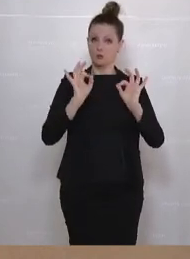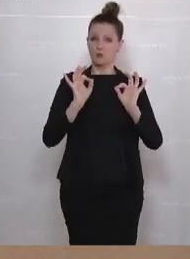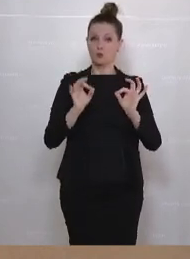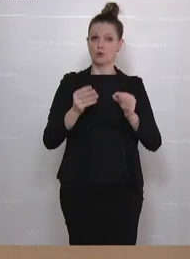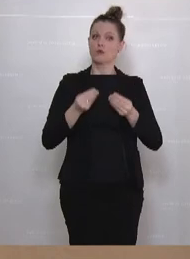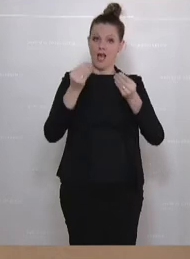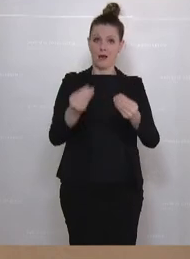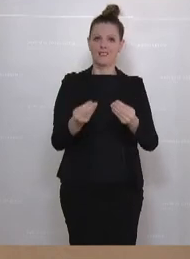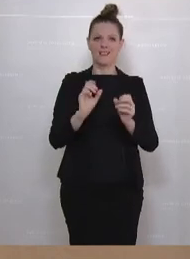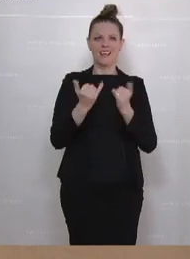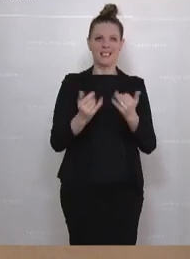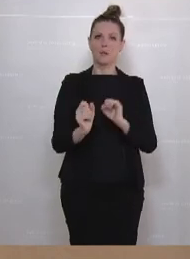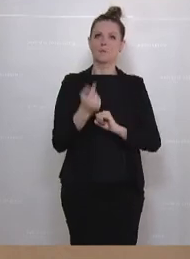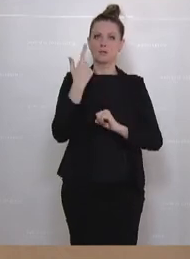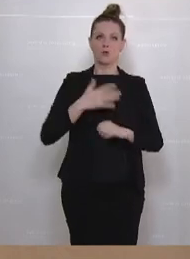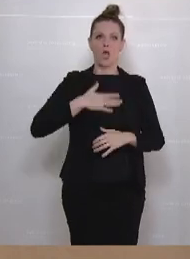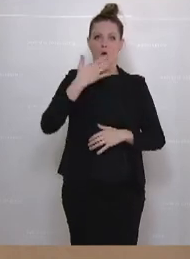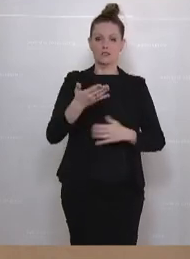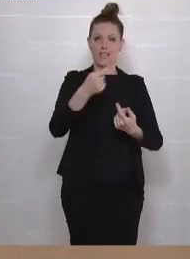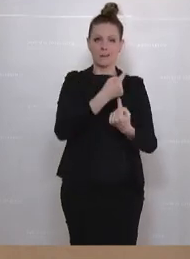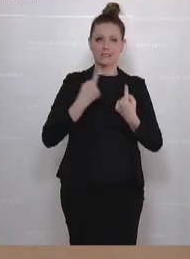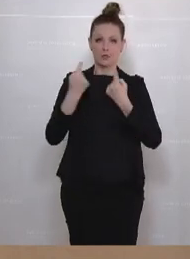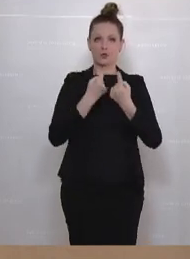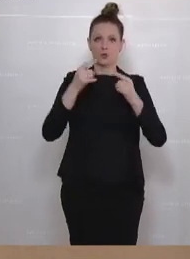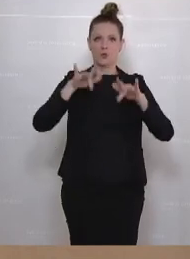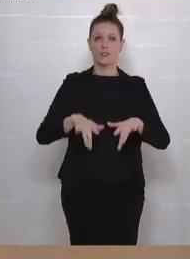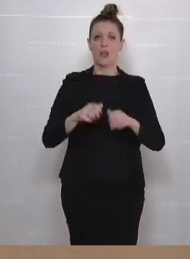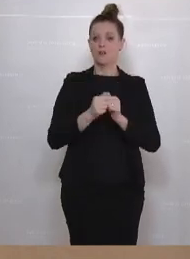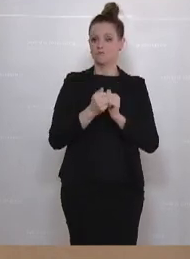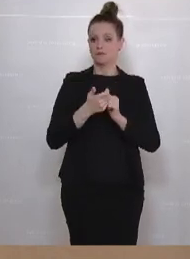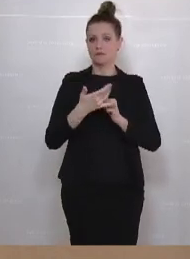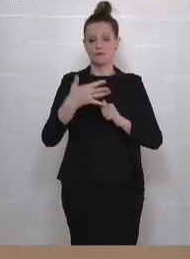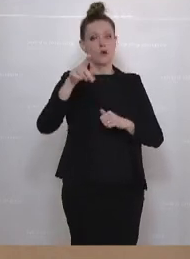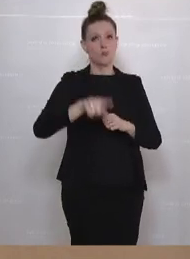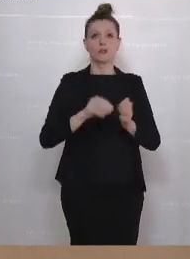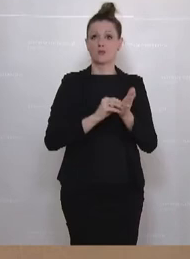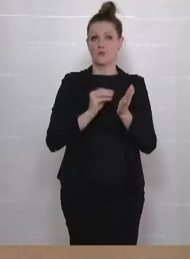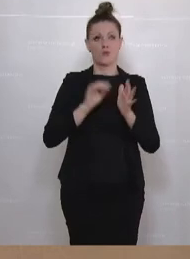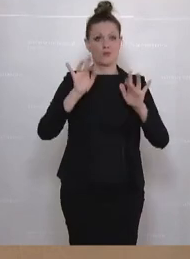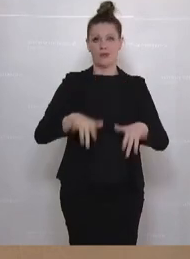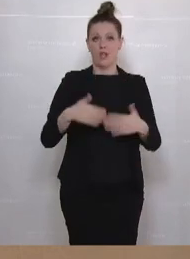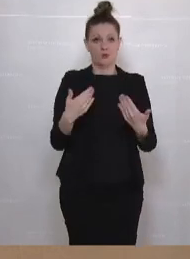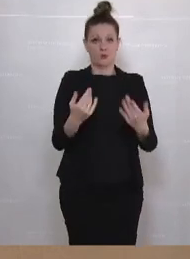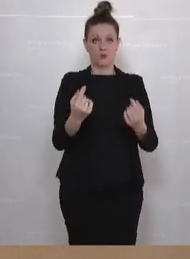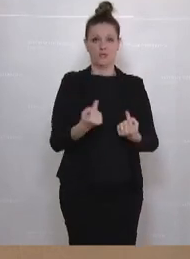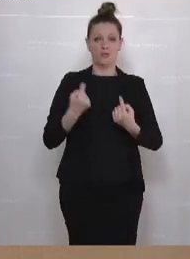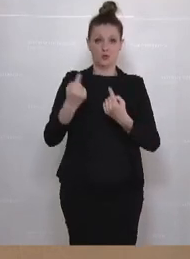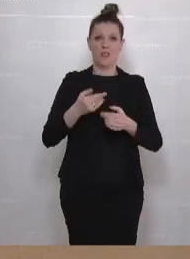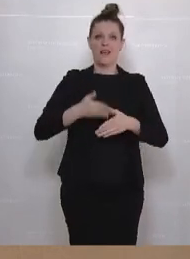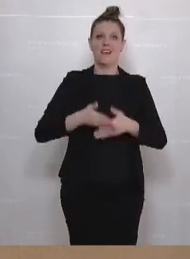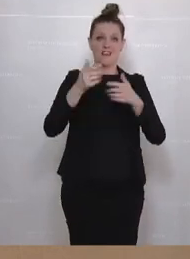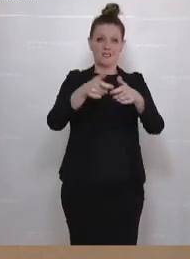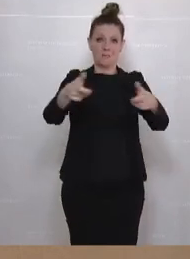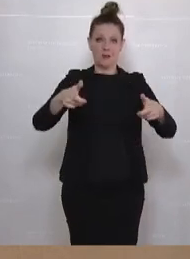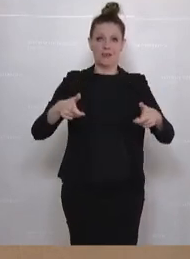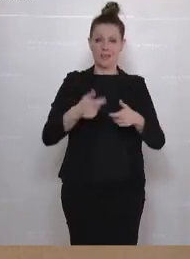Wir sind in einer besonderen Ausnahmesituation, die uns noch monatelang begleiten wird. Das ist aber sozusagen ein Hilfspaket. Das heißt